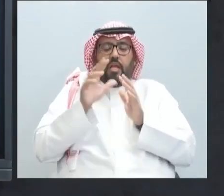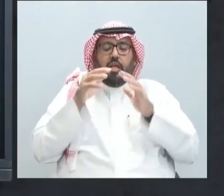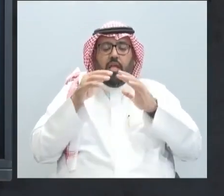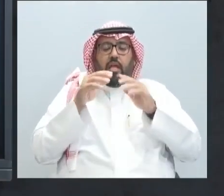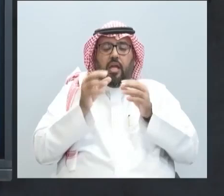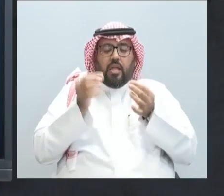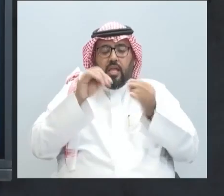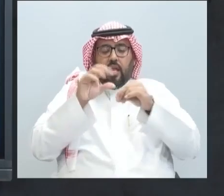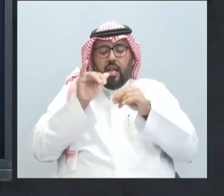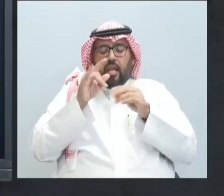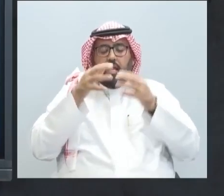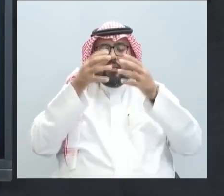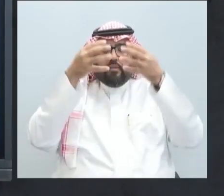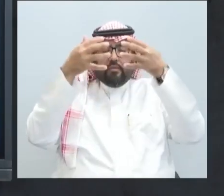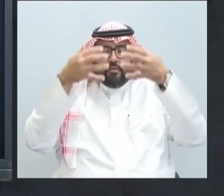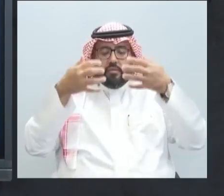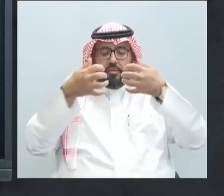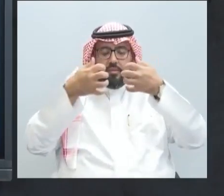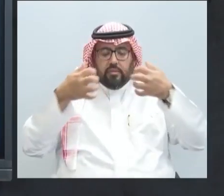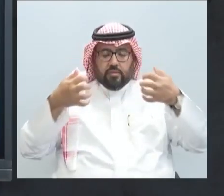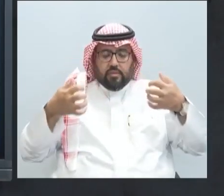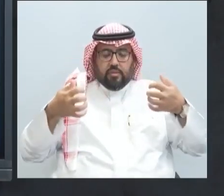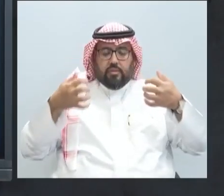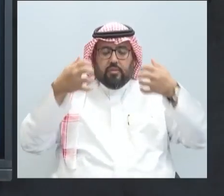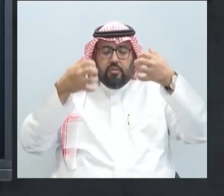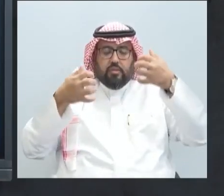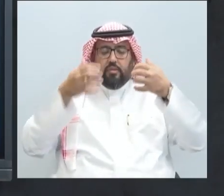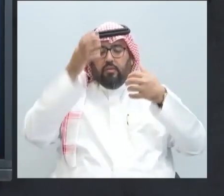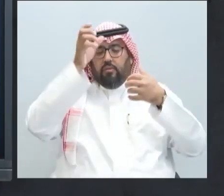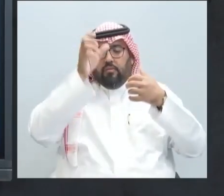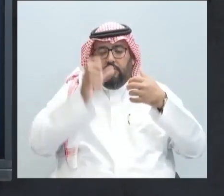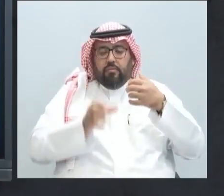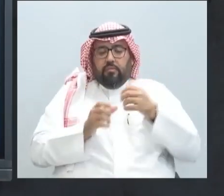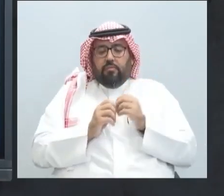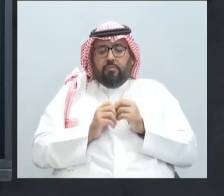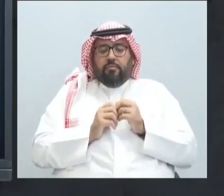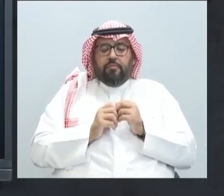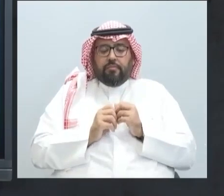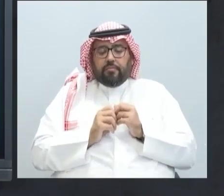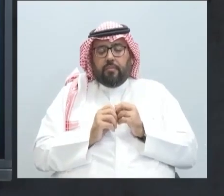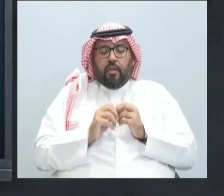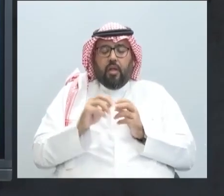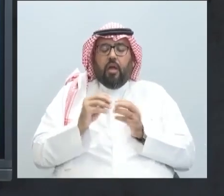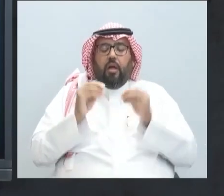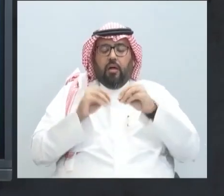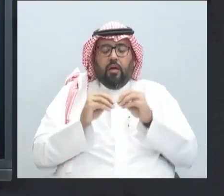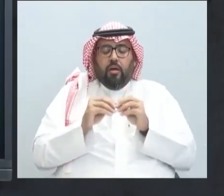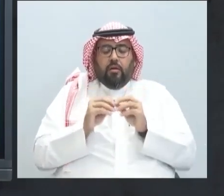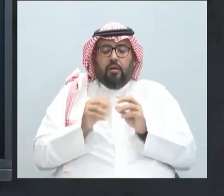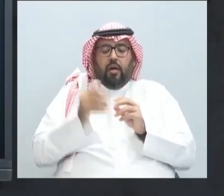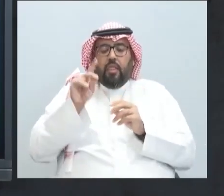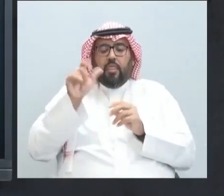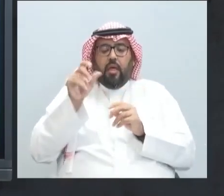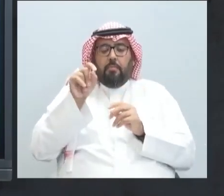الطور الثاني في الطور الاستوائي عندما نتكلم عن الجهاز المغزلي يتكون من هذه المركزات التي اتت في اقطاب